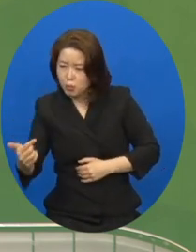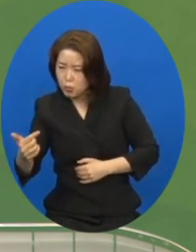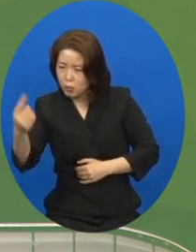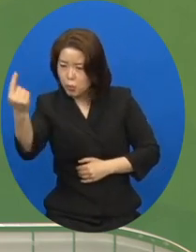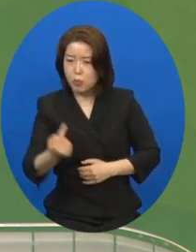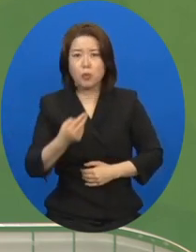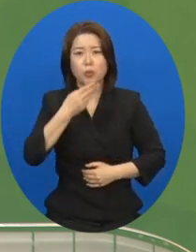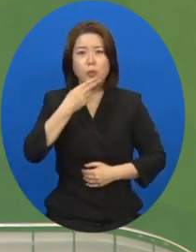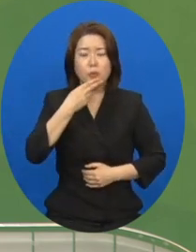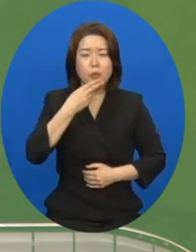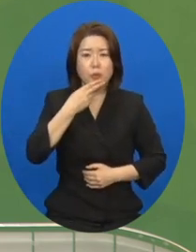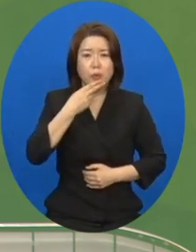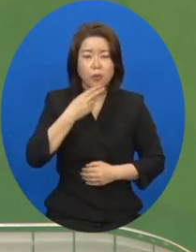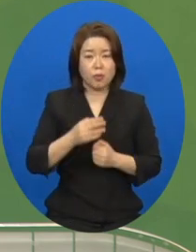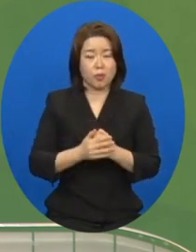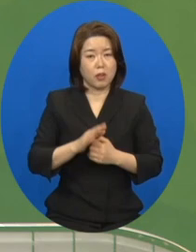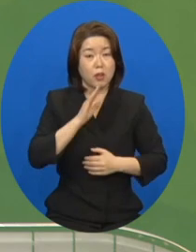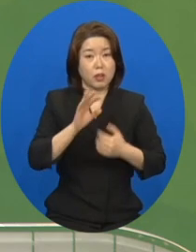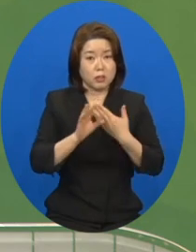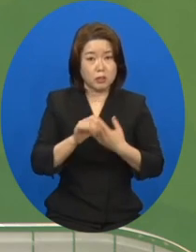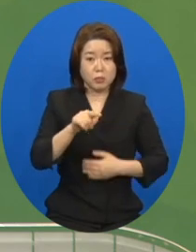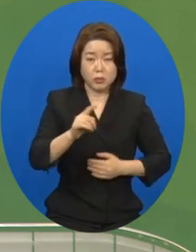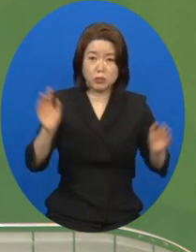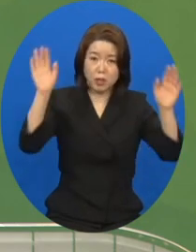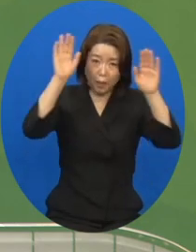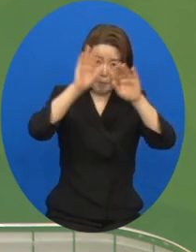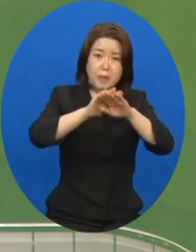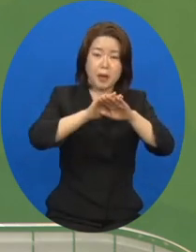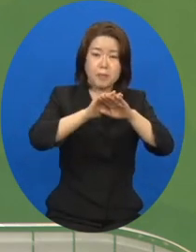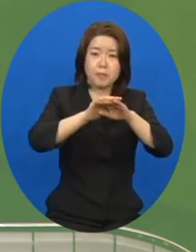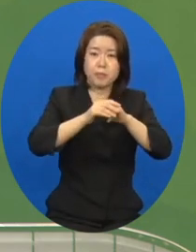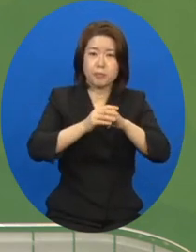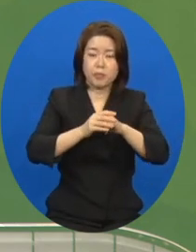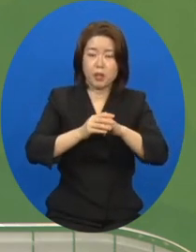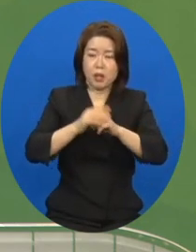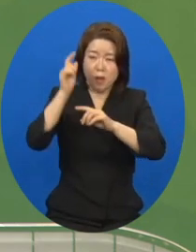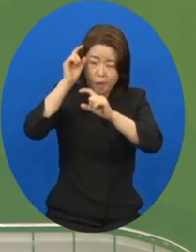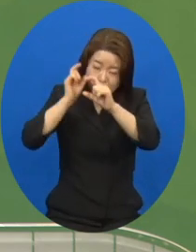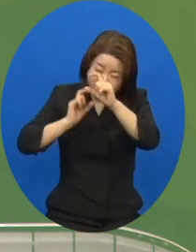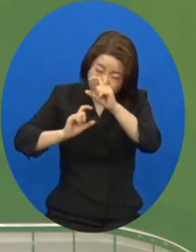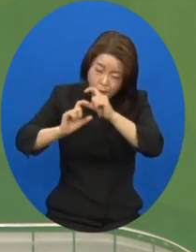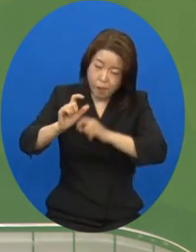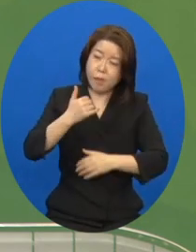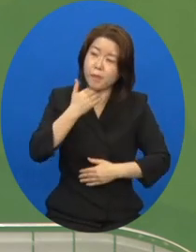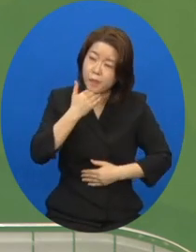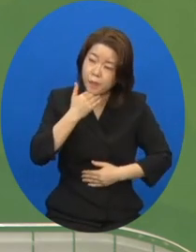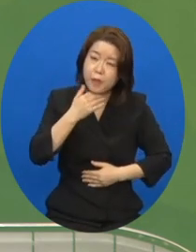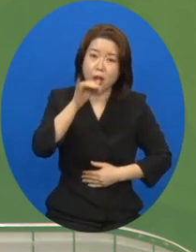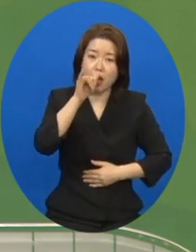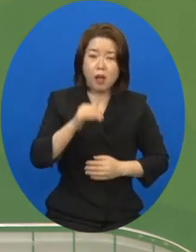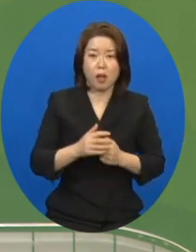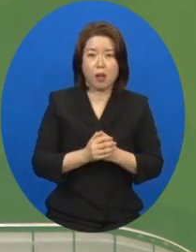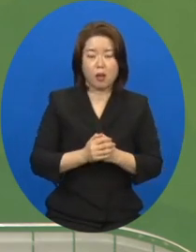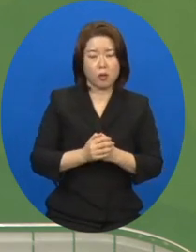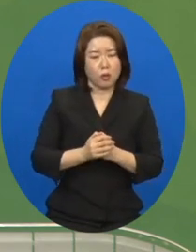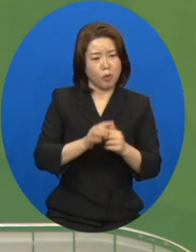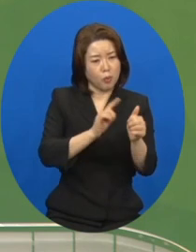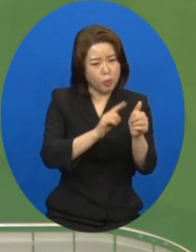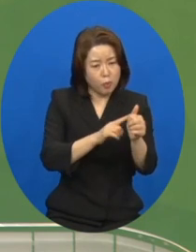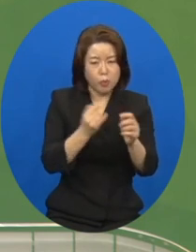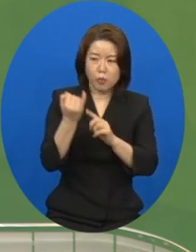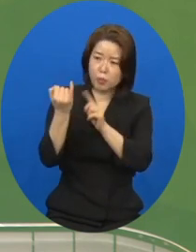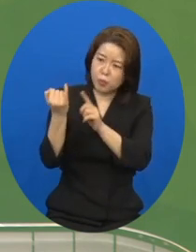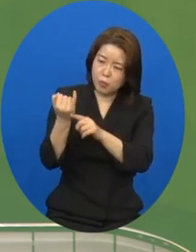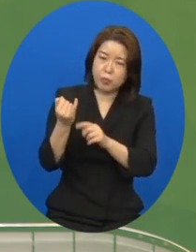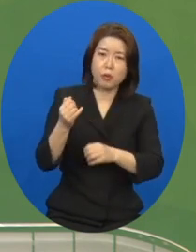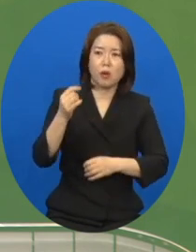돌아와요. 그러면 여러분 그날 밤 하얗게 세우지 않겠습니까? 아니 도대체 이 남편이 아니